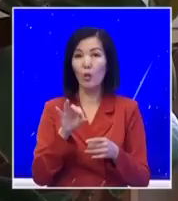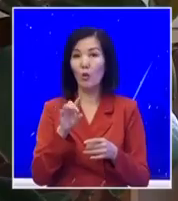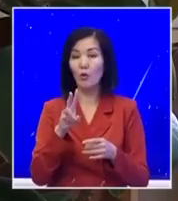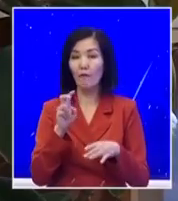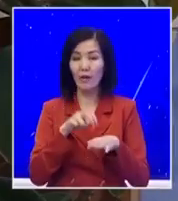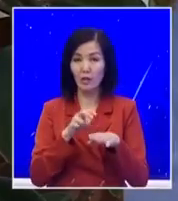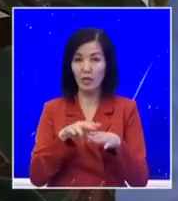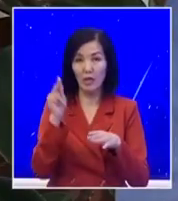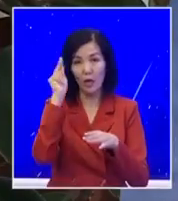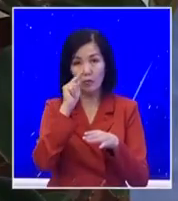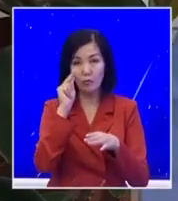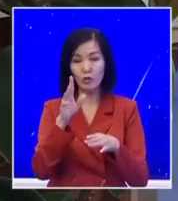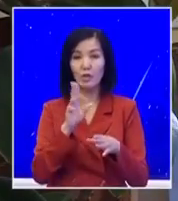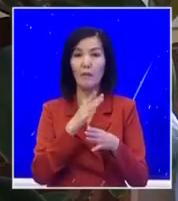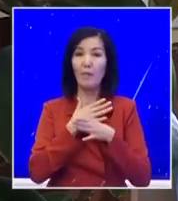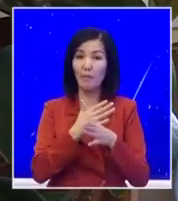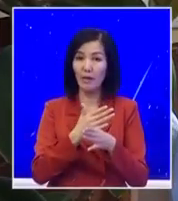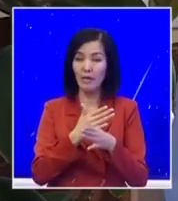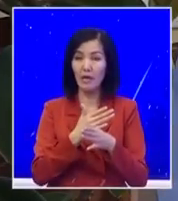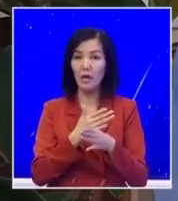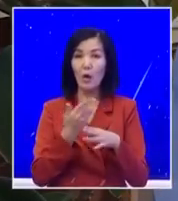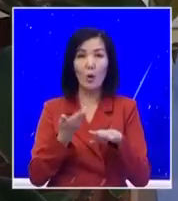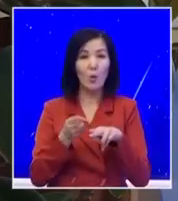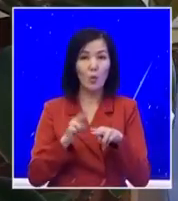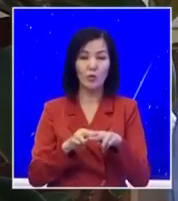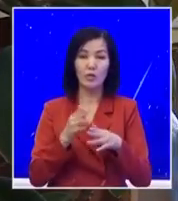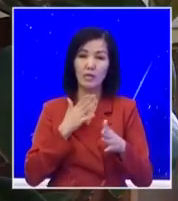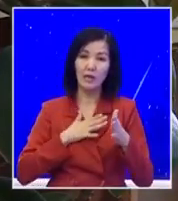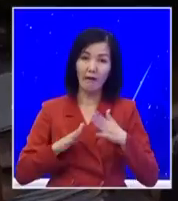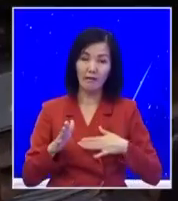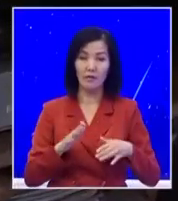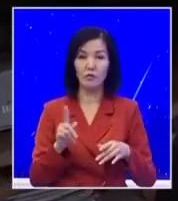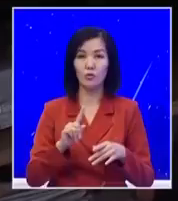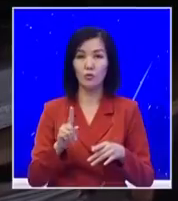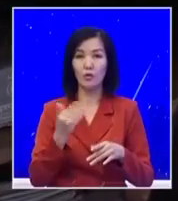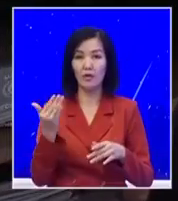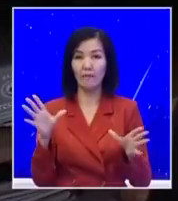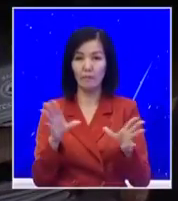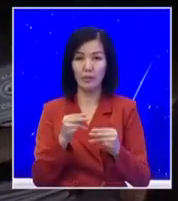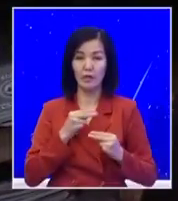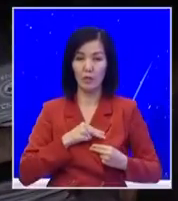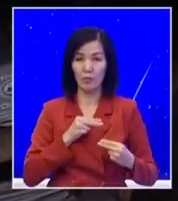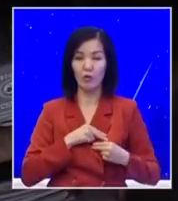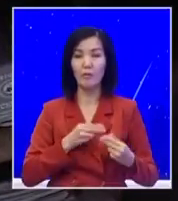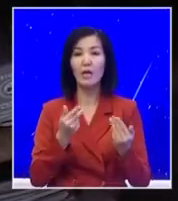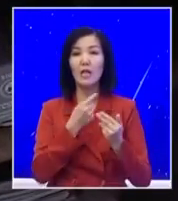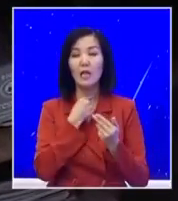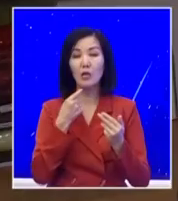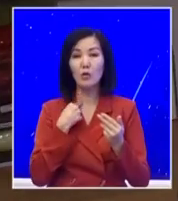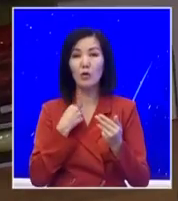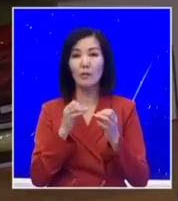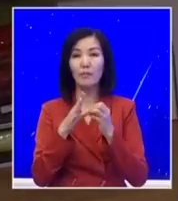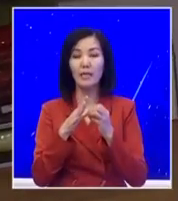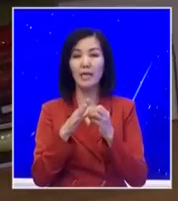обучила. Поэтому я очень благодарна ее работе и за ее вот чуткое понимание. В настоящее время в Талдыкурганской детской поликлинике